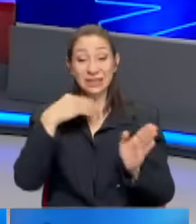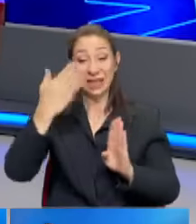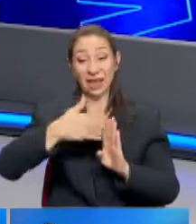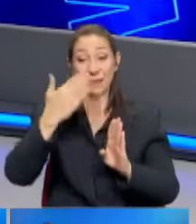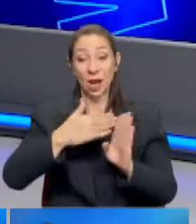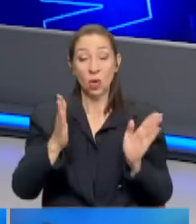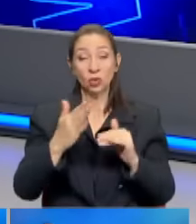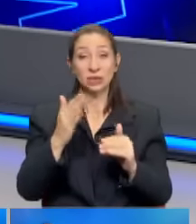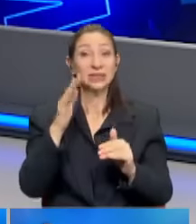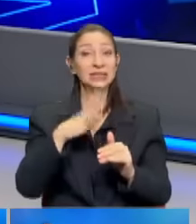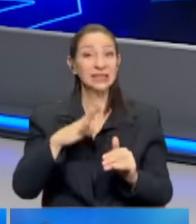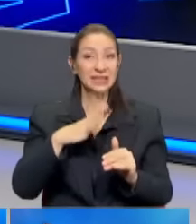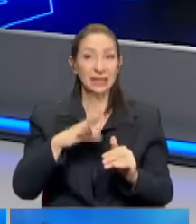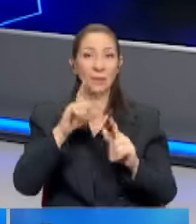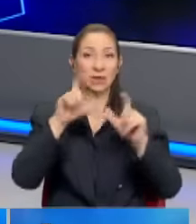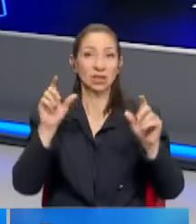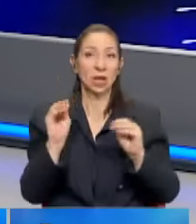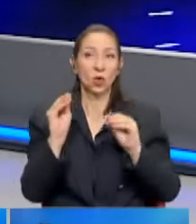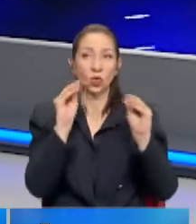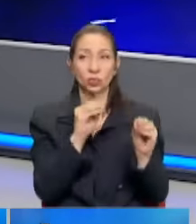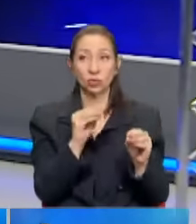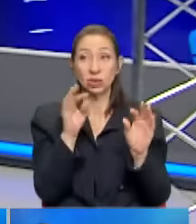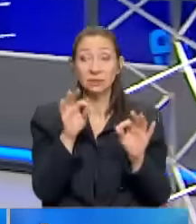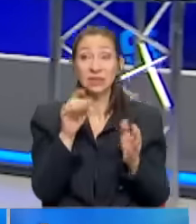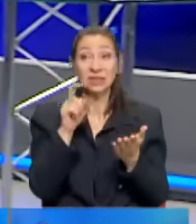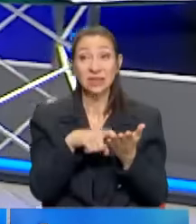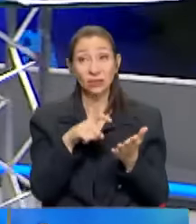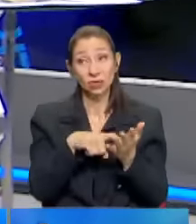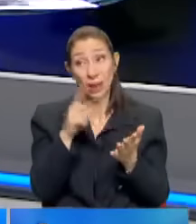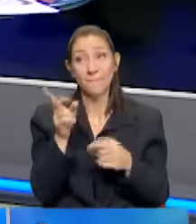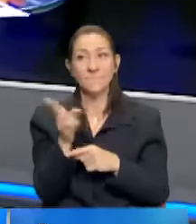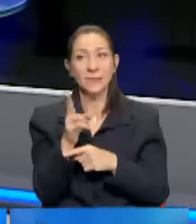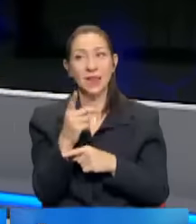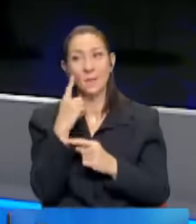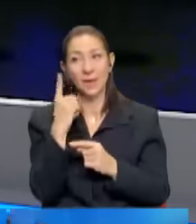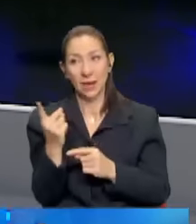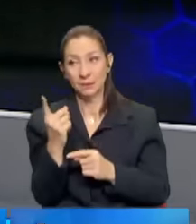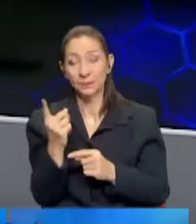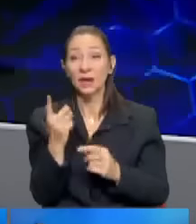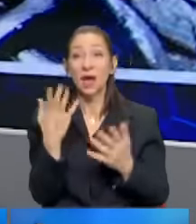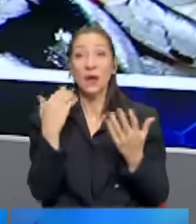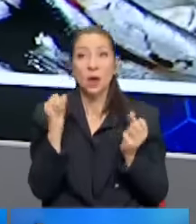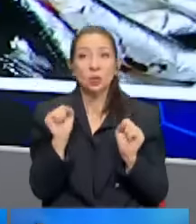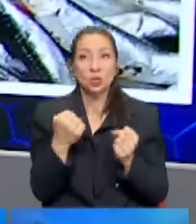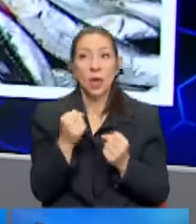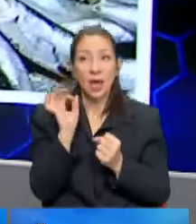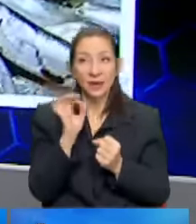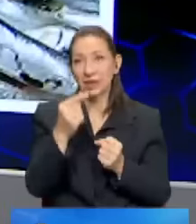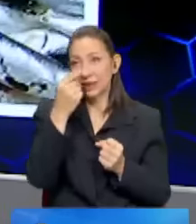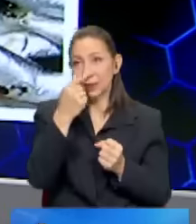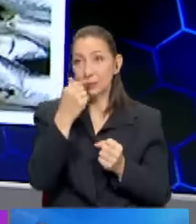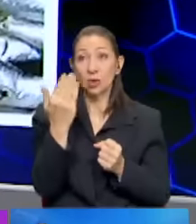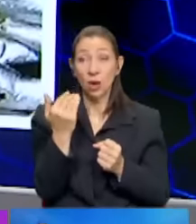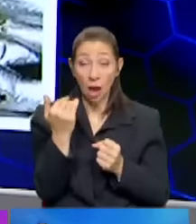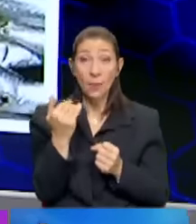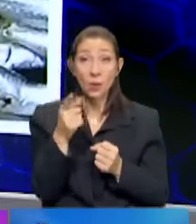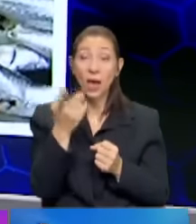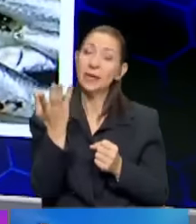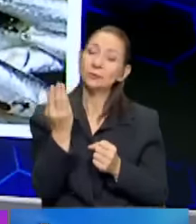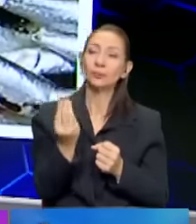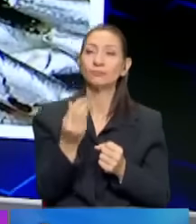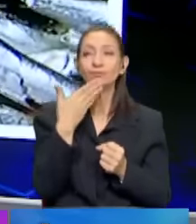yaptığı çağrıyı manşetine taşımış şimdi tavuktan balığa doğru gidelim havalar soğuyor Evet grip Mevsimi geliyor ama bu En